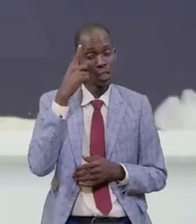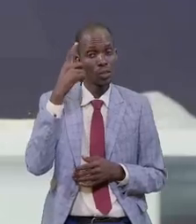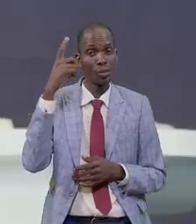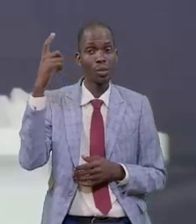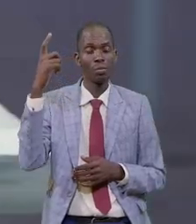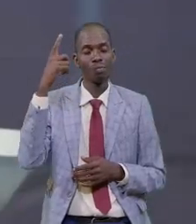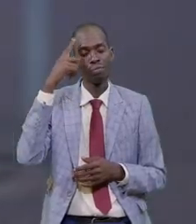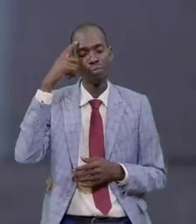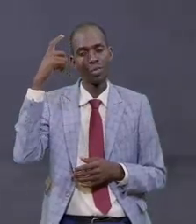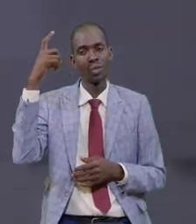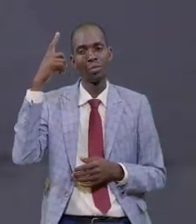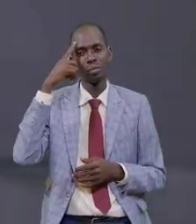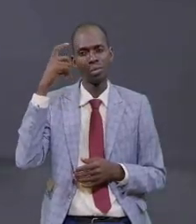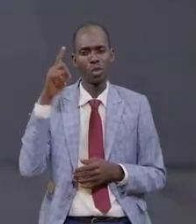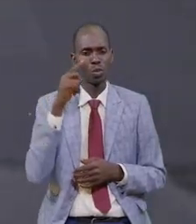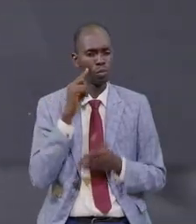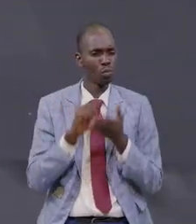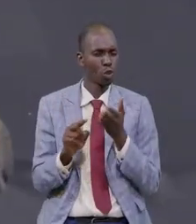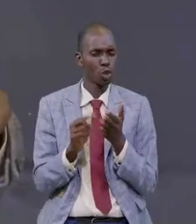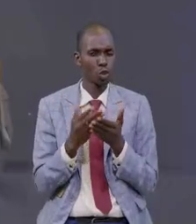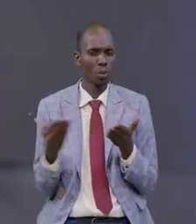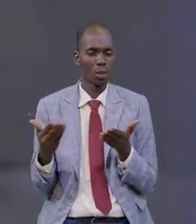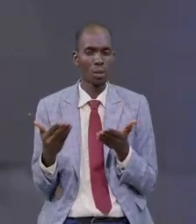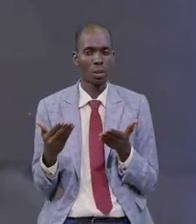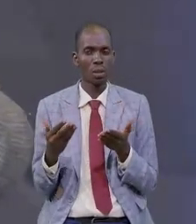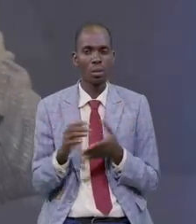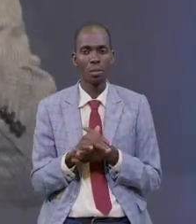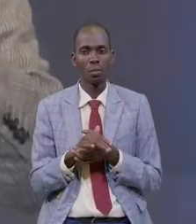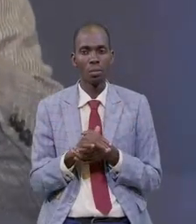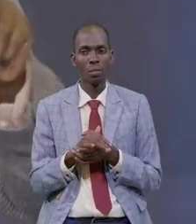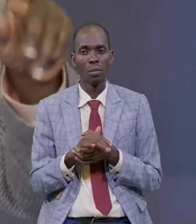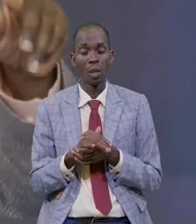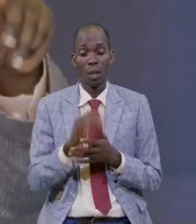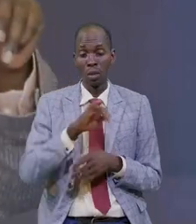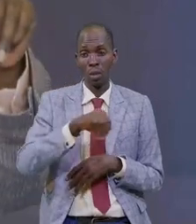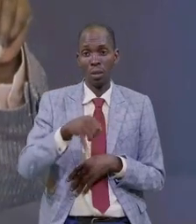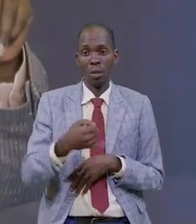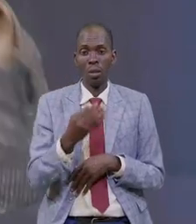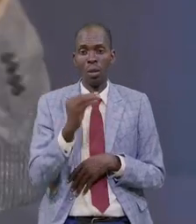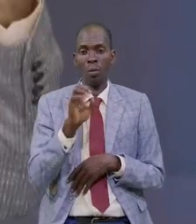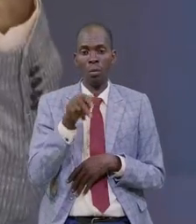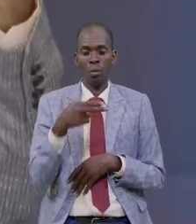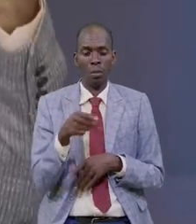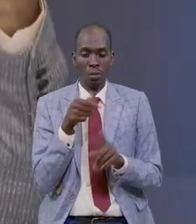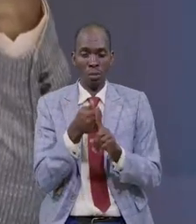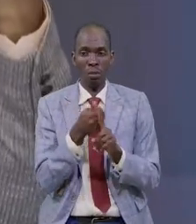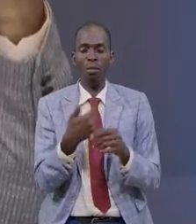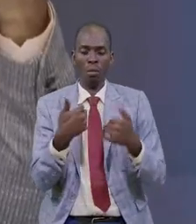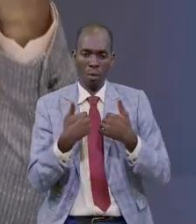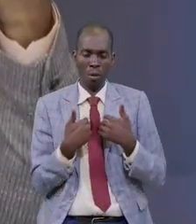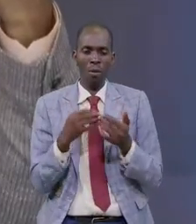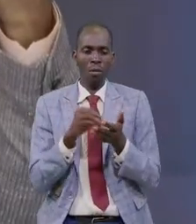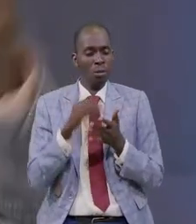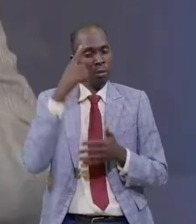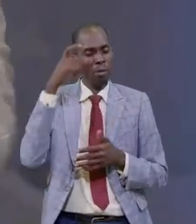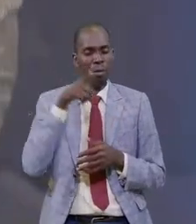rêve le rêve vous notez quelque chose ici Joseph avait un rêve il